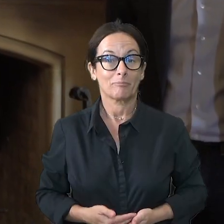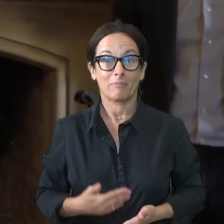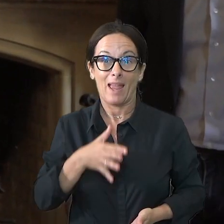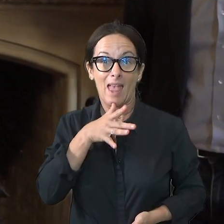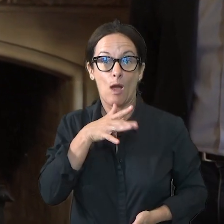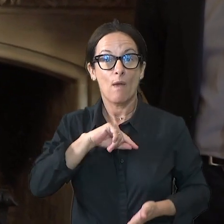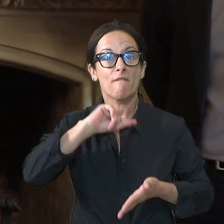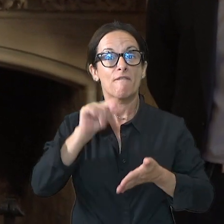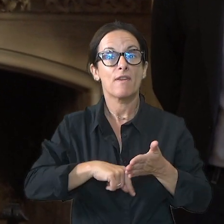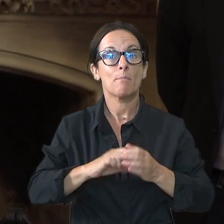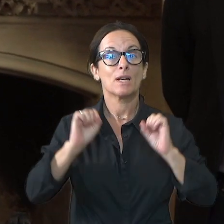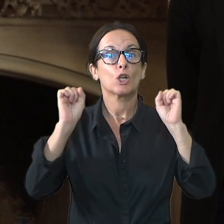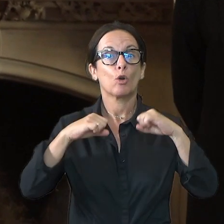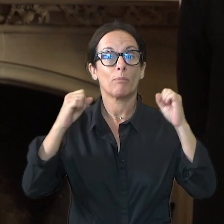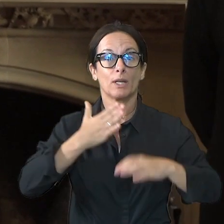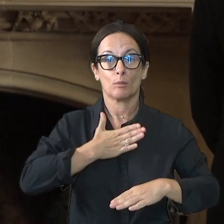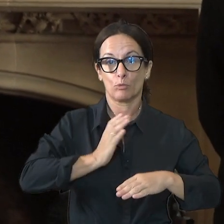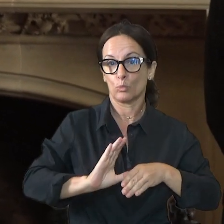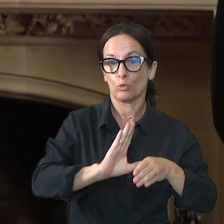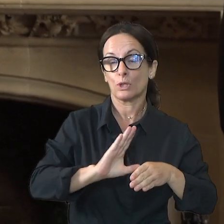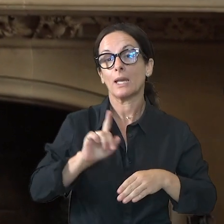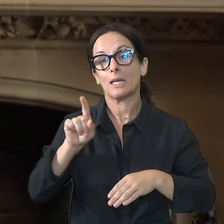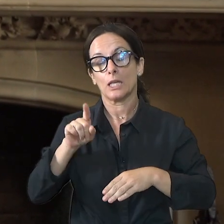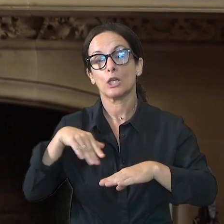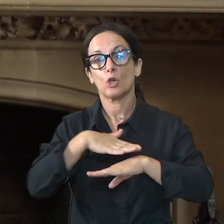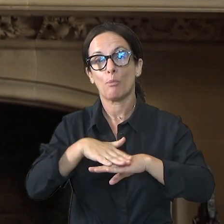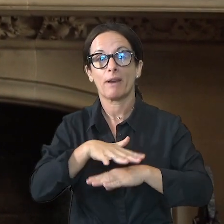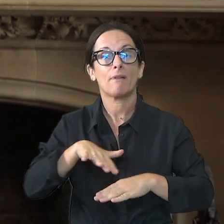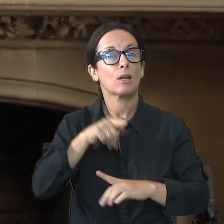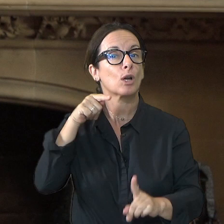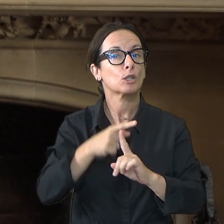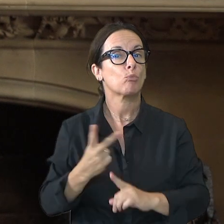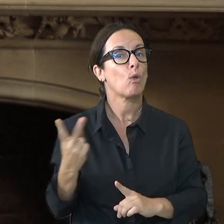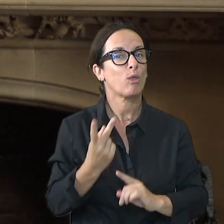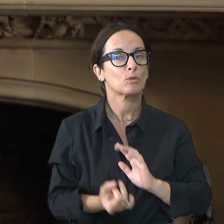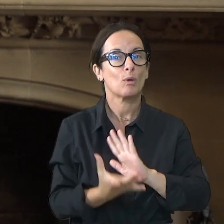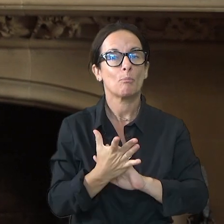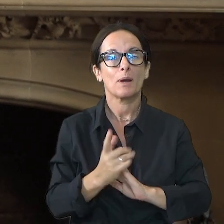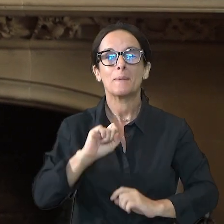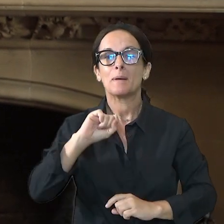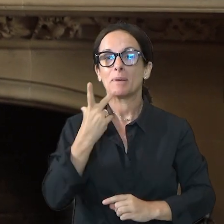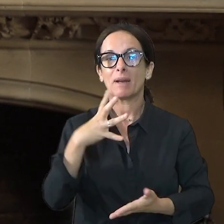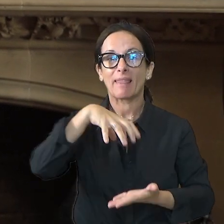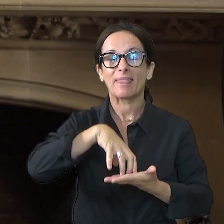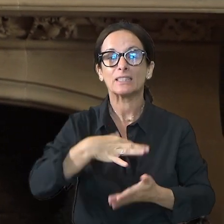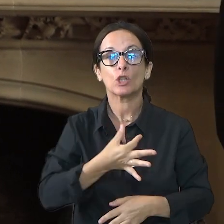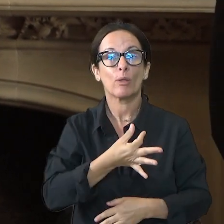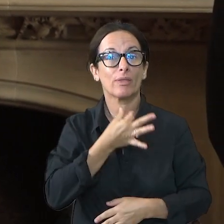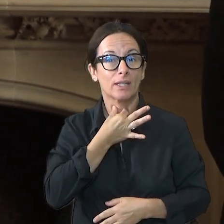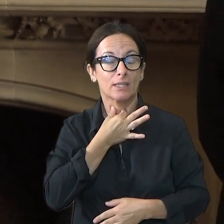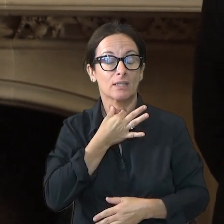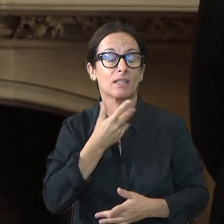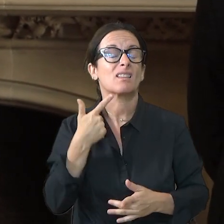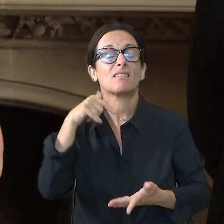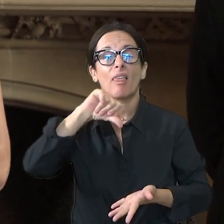Acabem de firmar el conveni amb el govern balear per fer el primer centre de crisi o centre d'atenció integral 24 hores a